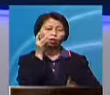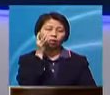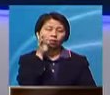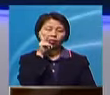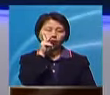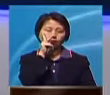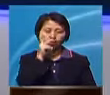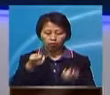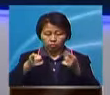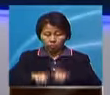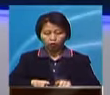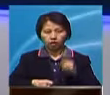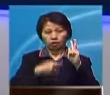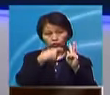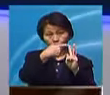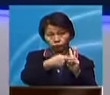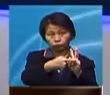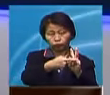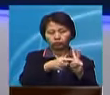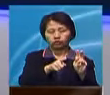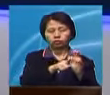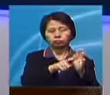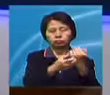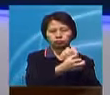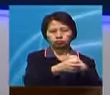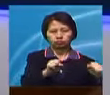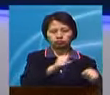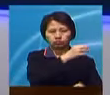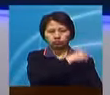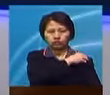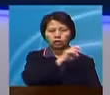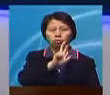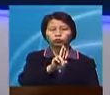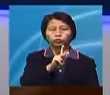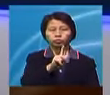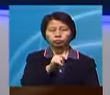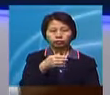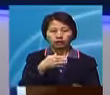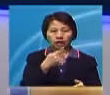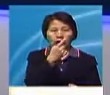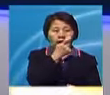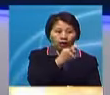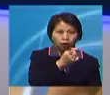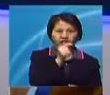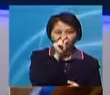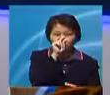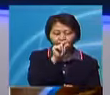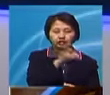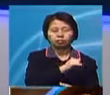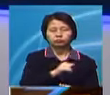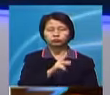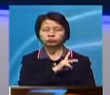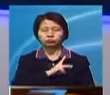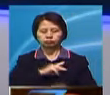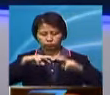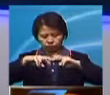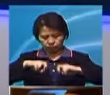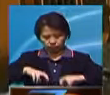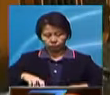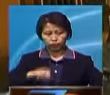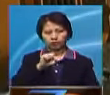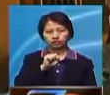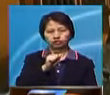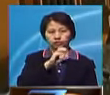Dalam kejadian itu, dua anggota unit keselamatan penjara UKP nyaris maut. Ketua Jabatan Siasatan Jenayah Kedah